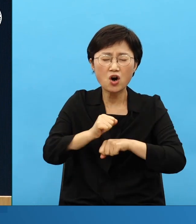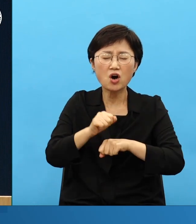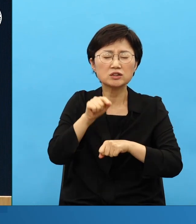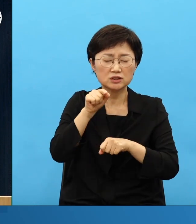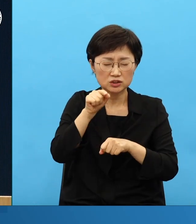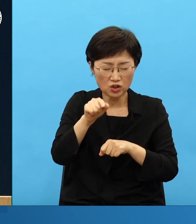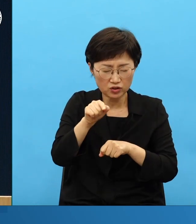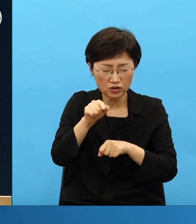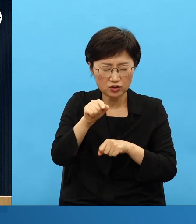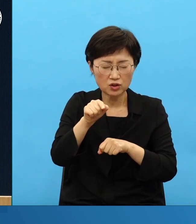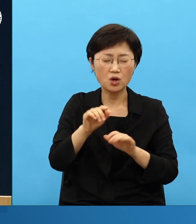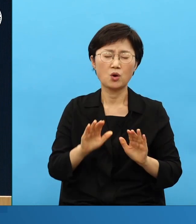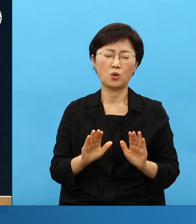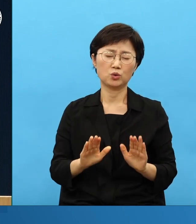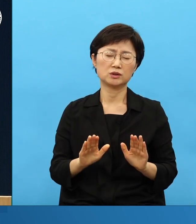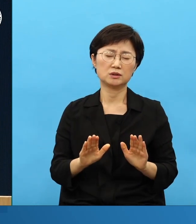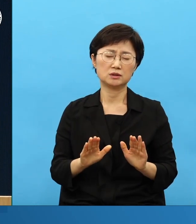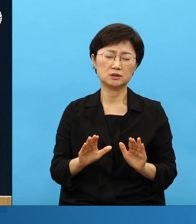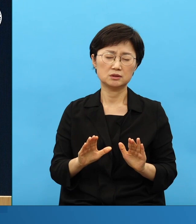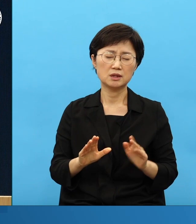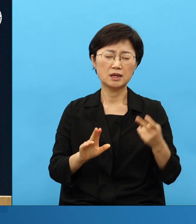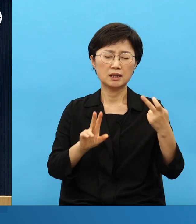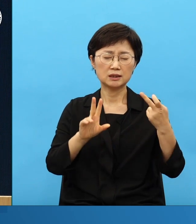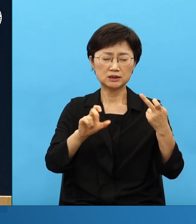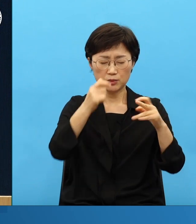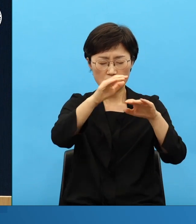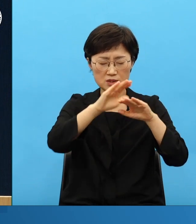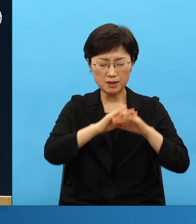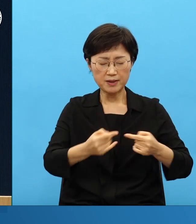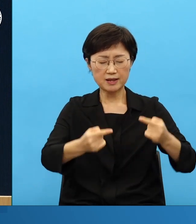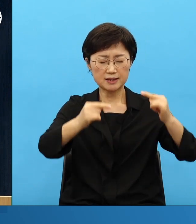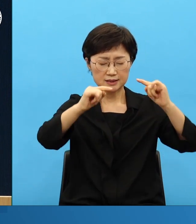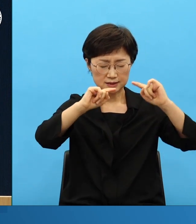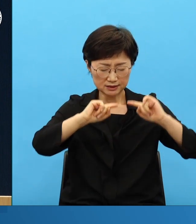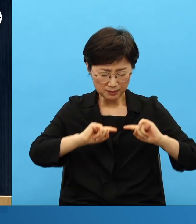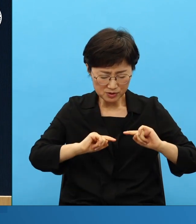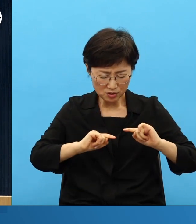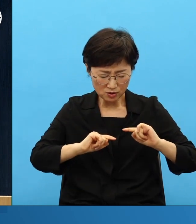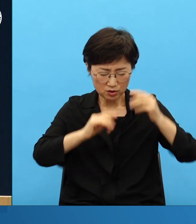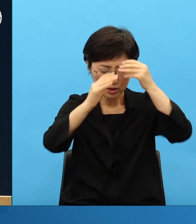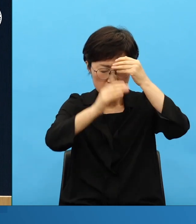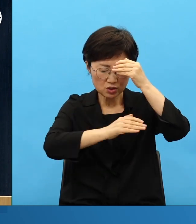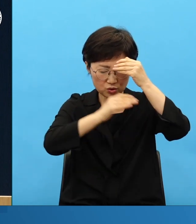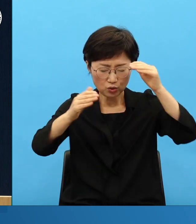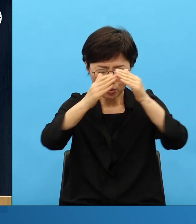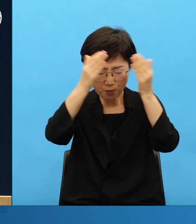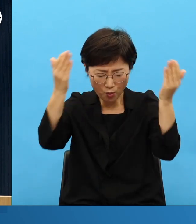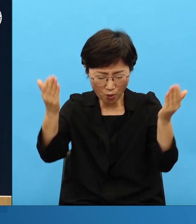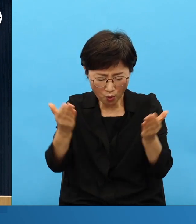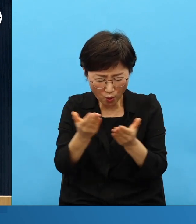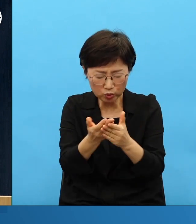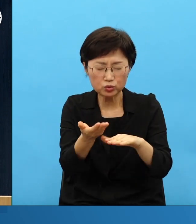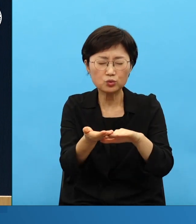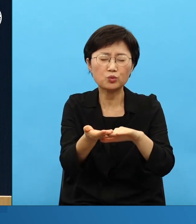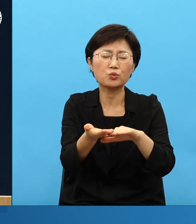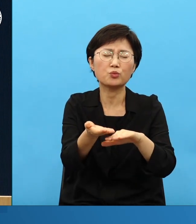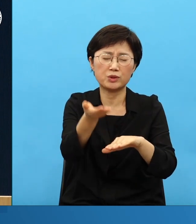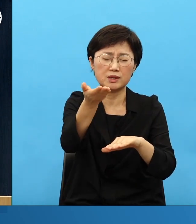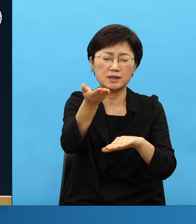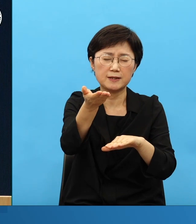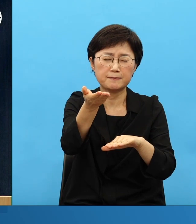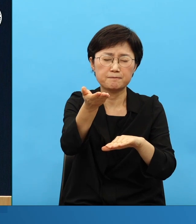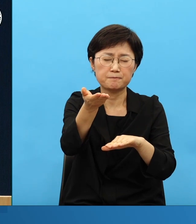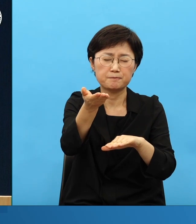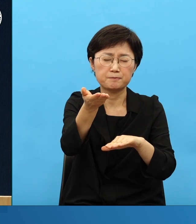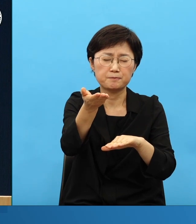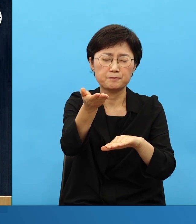Spirit, 오늘 성탄 예배 참여하는 모든 하나님의 사람들 위해 upon the heads of all the people of God who have gathered for this Christmas